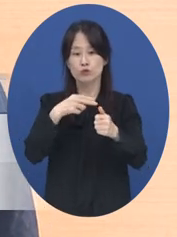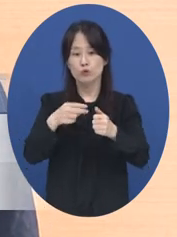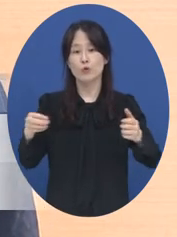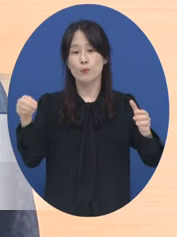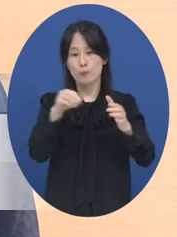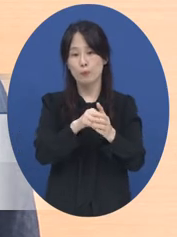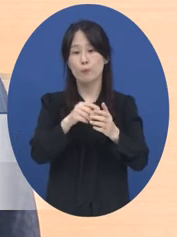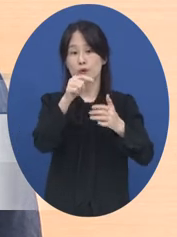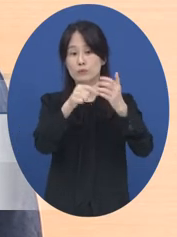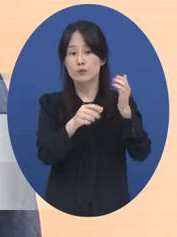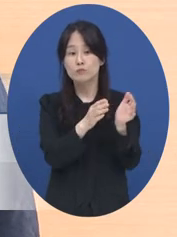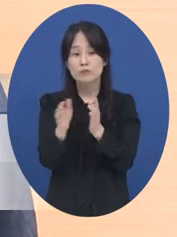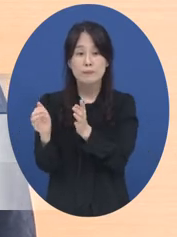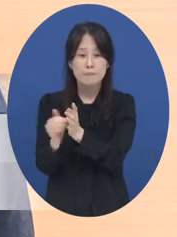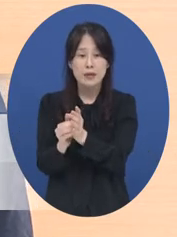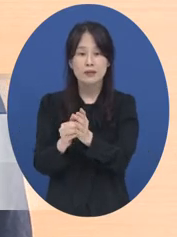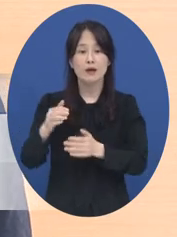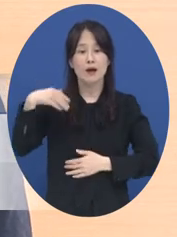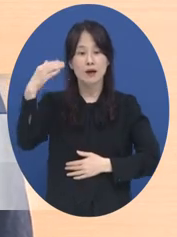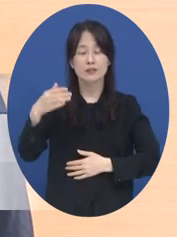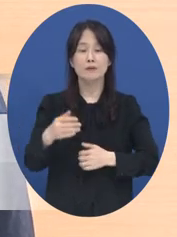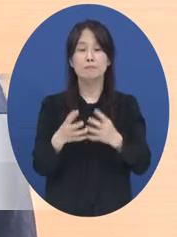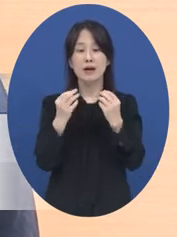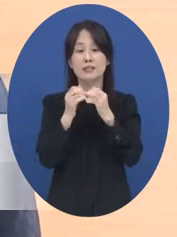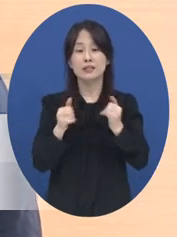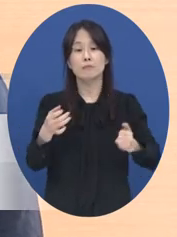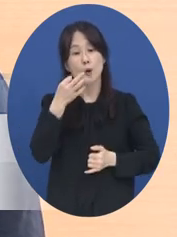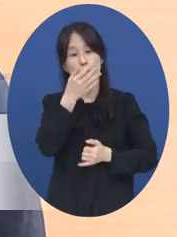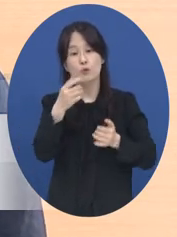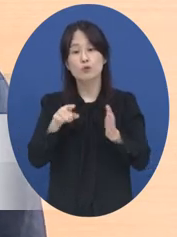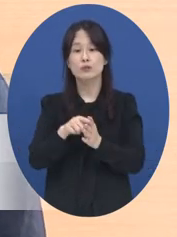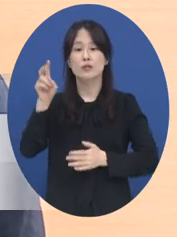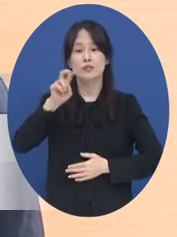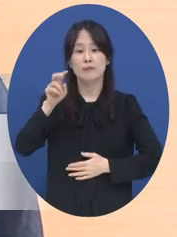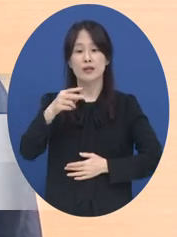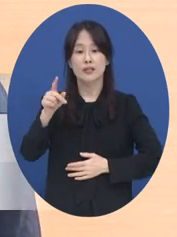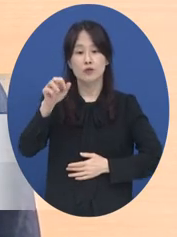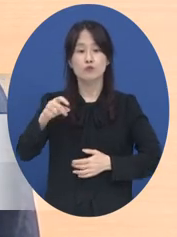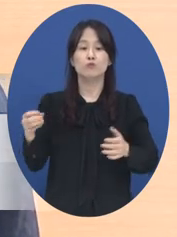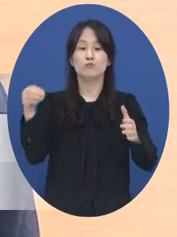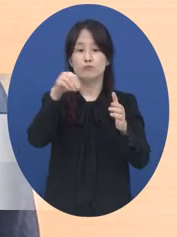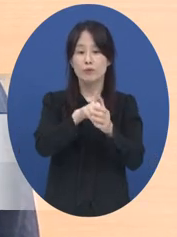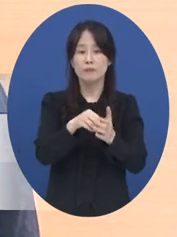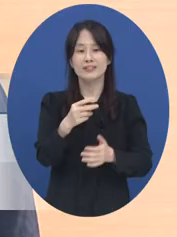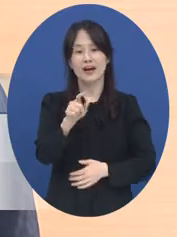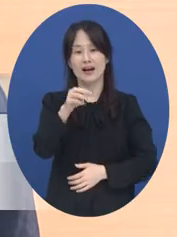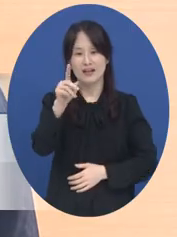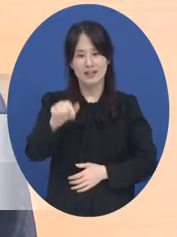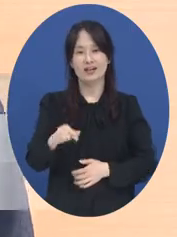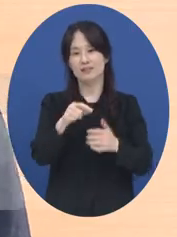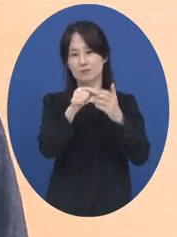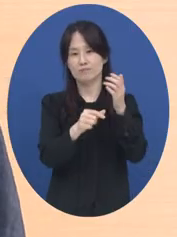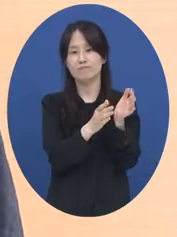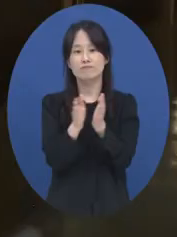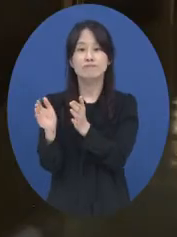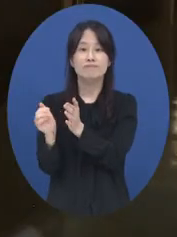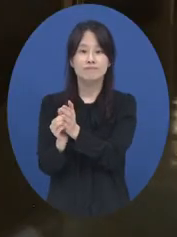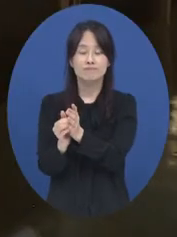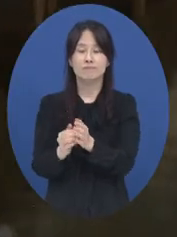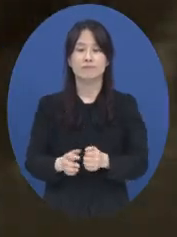수 있는 프로그램을 준비했고요. 그다음에 다큐멘터리 대중화를 위해서 음악 공연과 다큐멘터리를 함께 소개하는 다락이라는 프로그램을